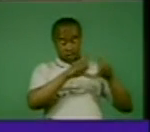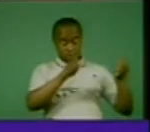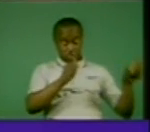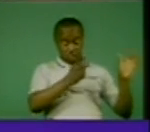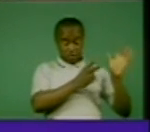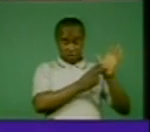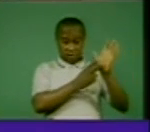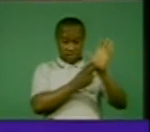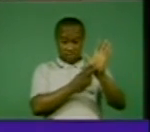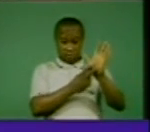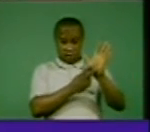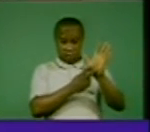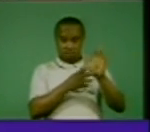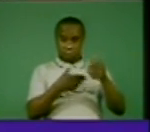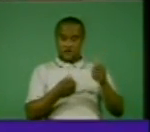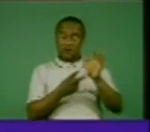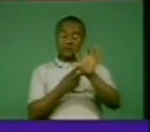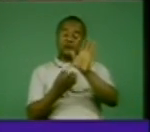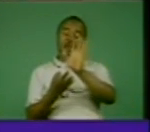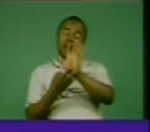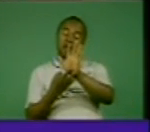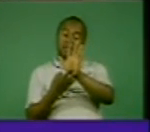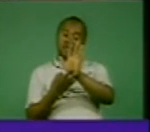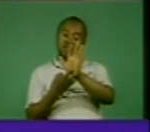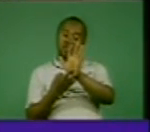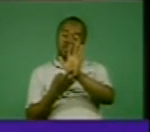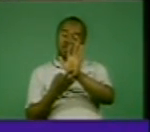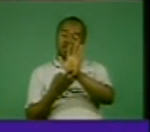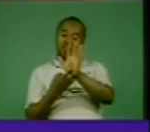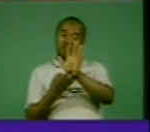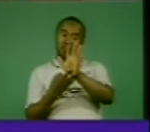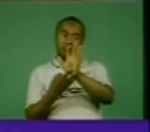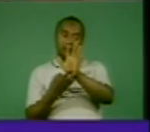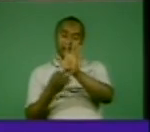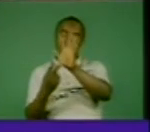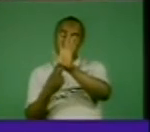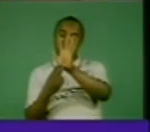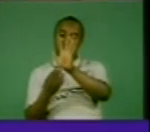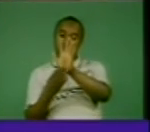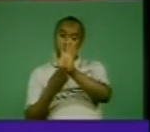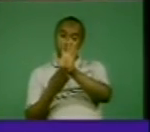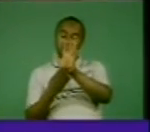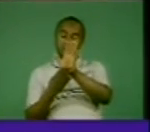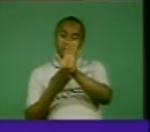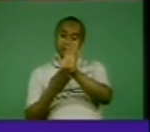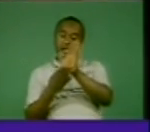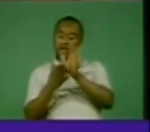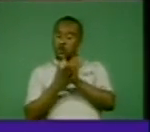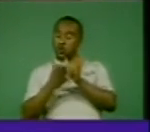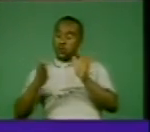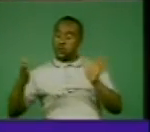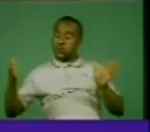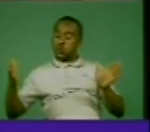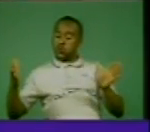77, ibara ya 78, ibara ya 79, ibara ya 80 na ibara ya